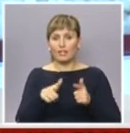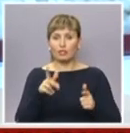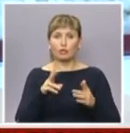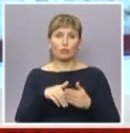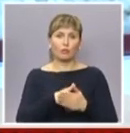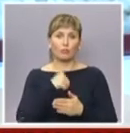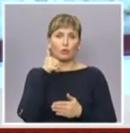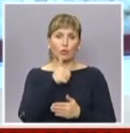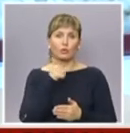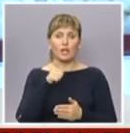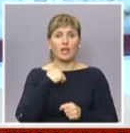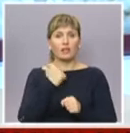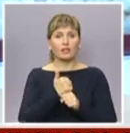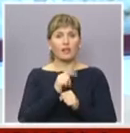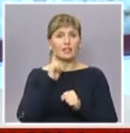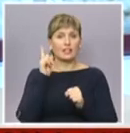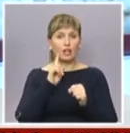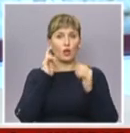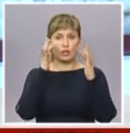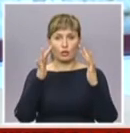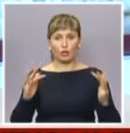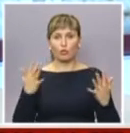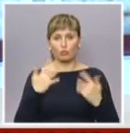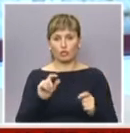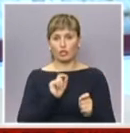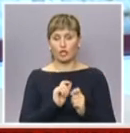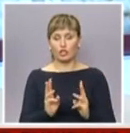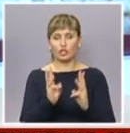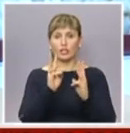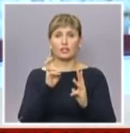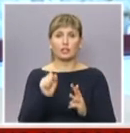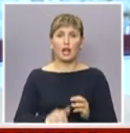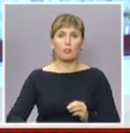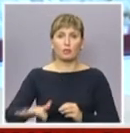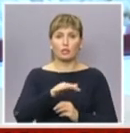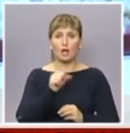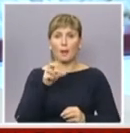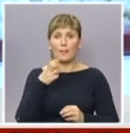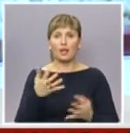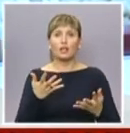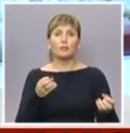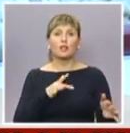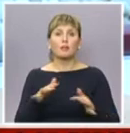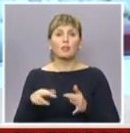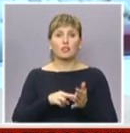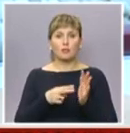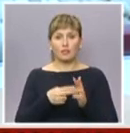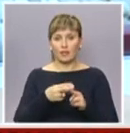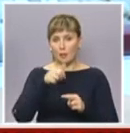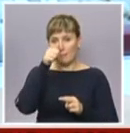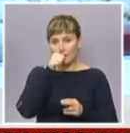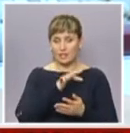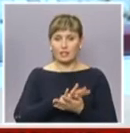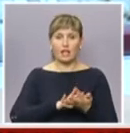к Новому году. Главная зеленая красавица уже зажглась на площади Абая. Какие еще мероприятия запланированы на этот